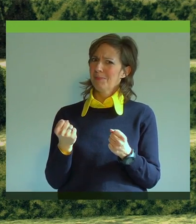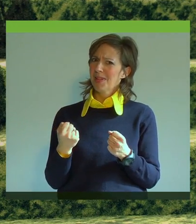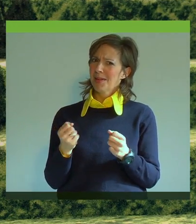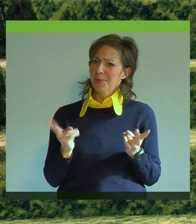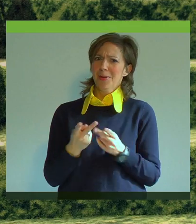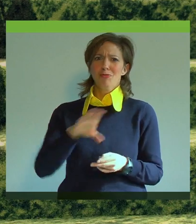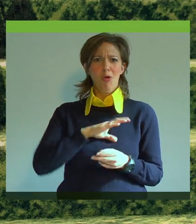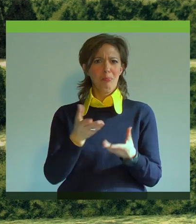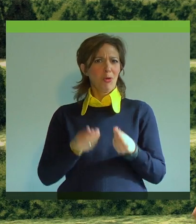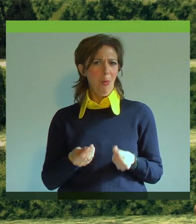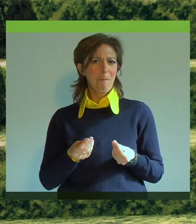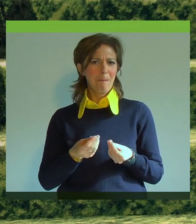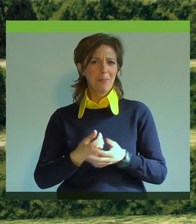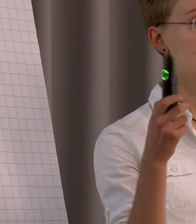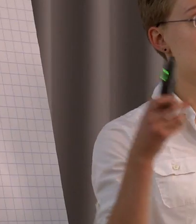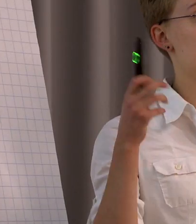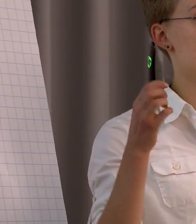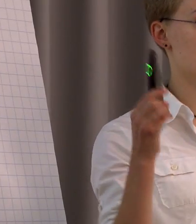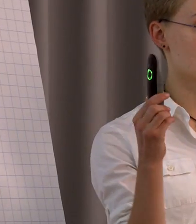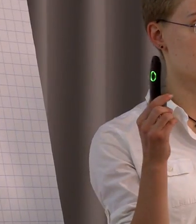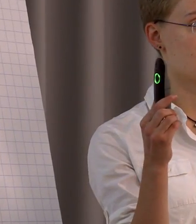chancengleichberechtigt.